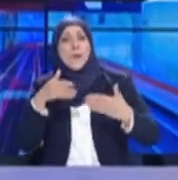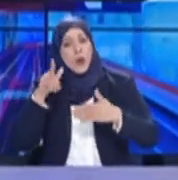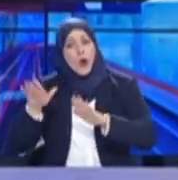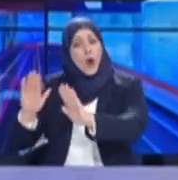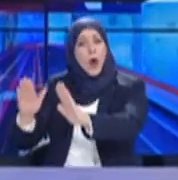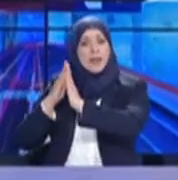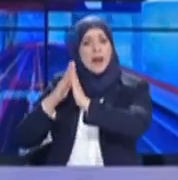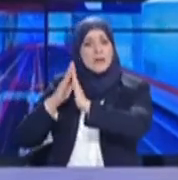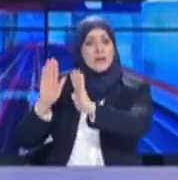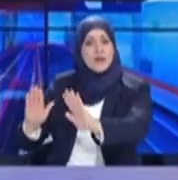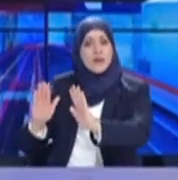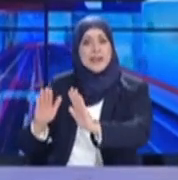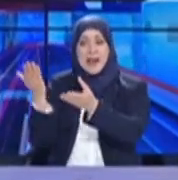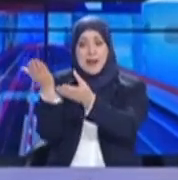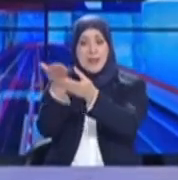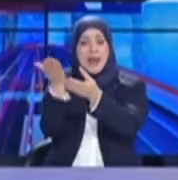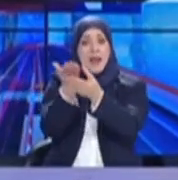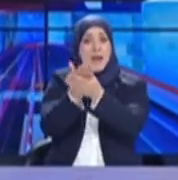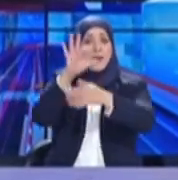بينا على ملف